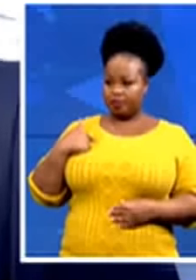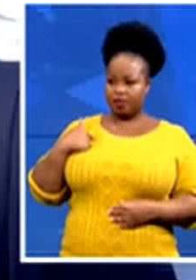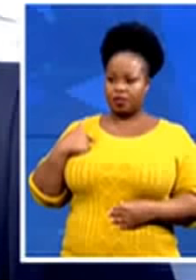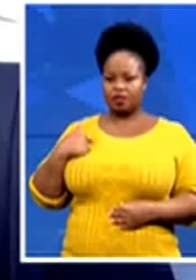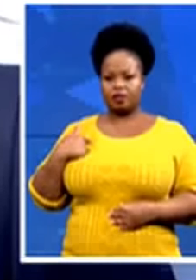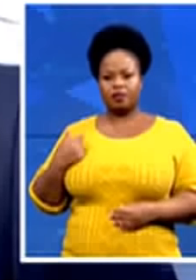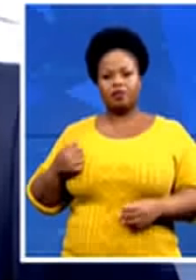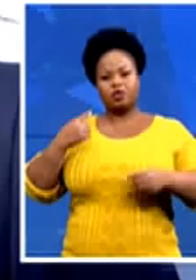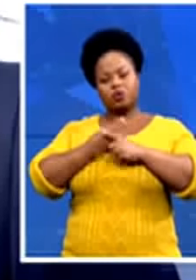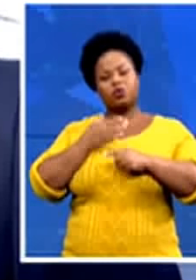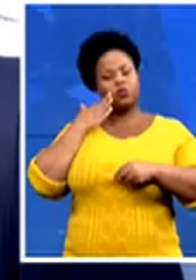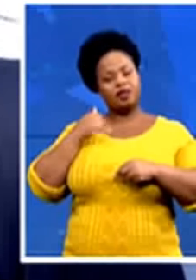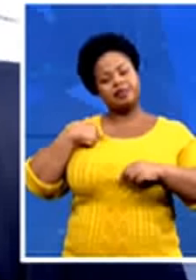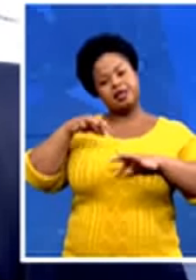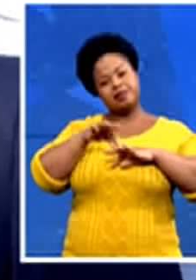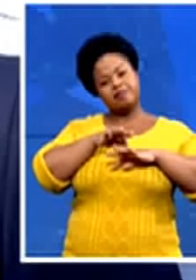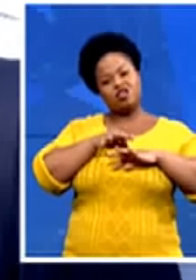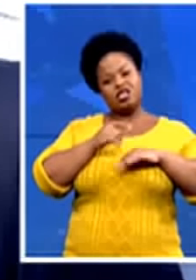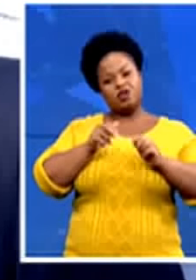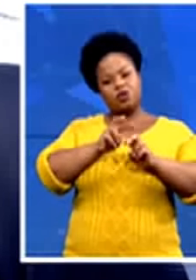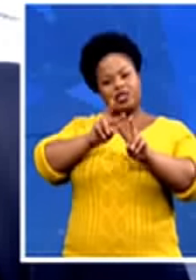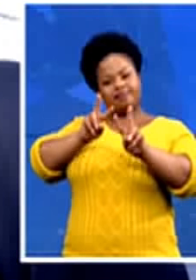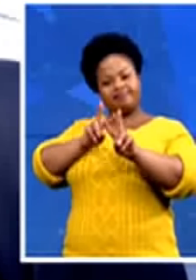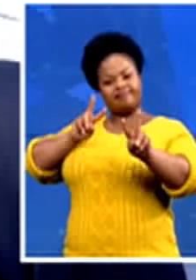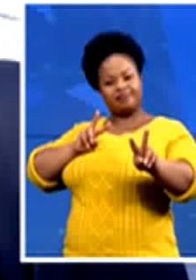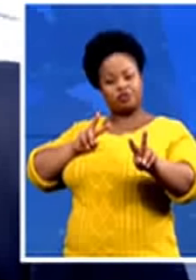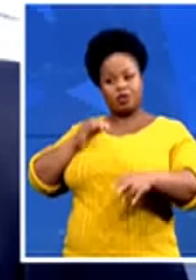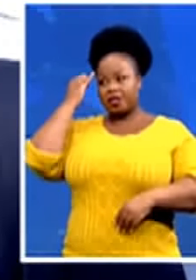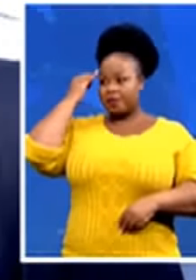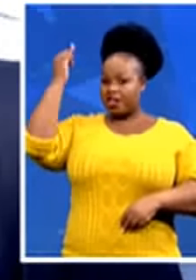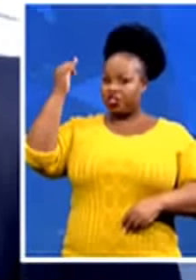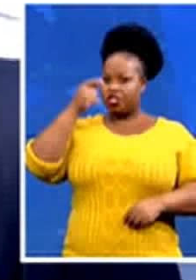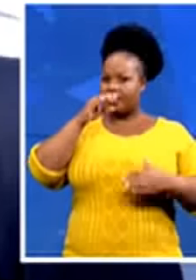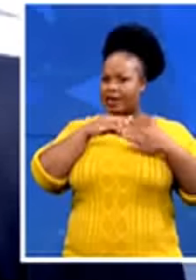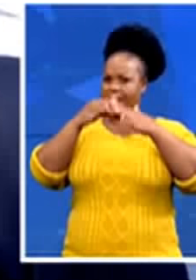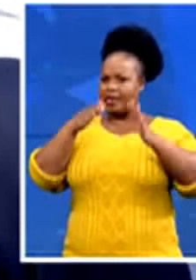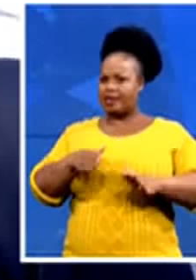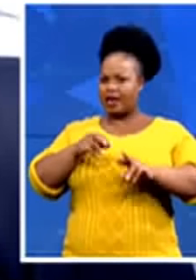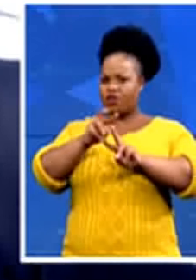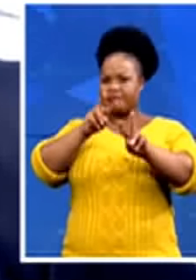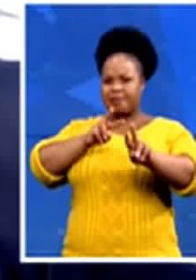Can you imagine a senior leader abe umatron wakho? Imoto engangigibele isholo yena, it's because